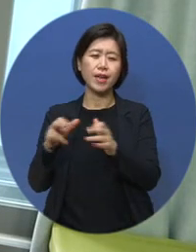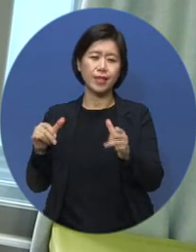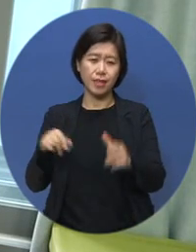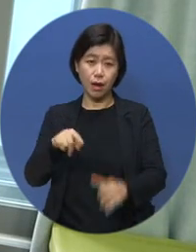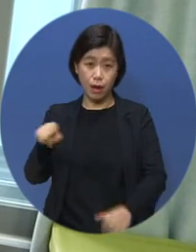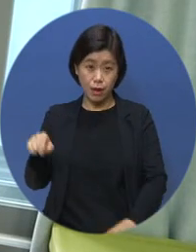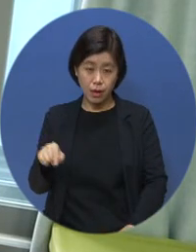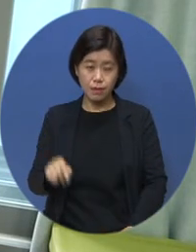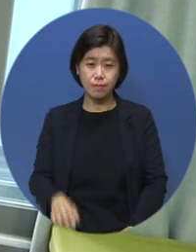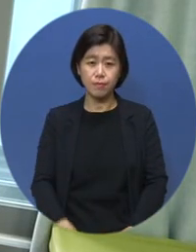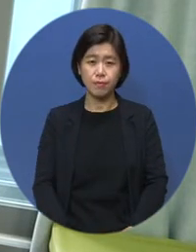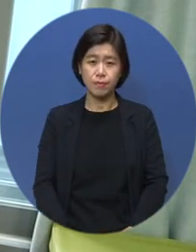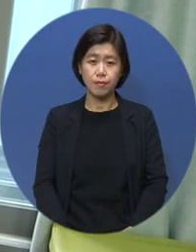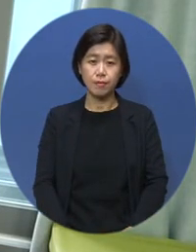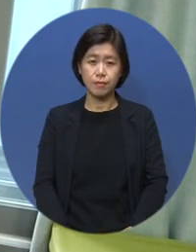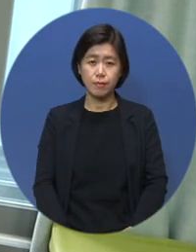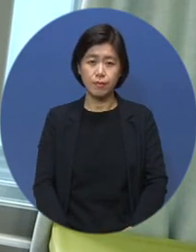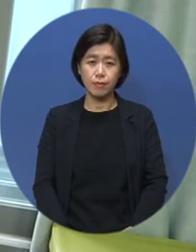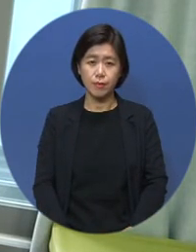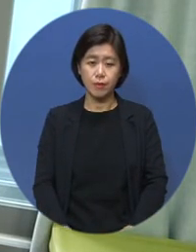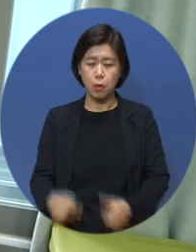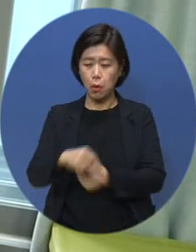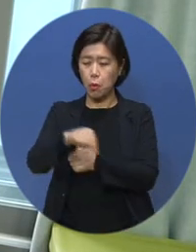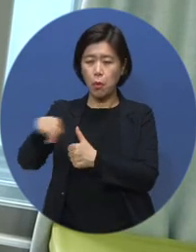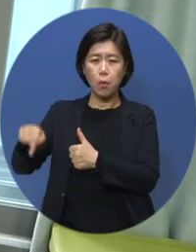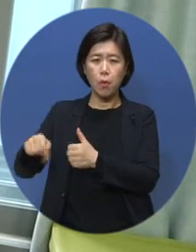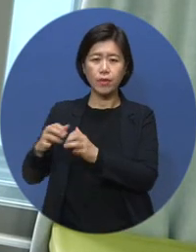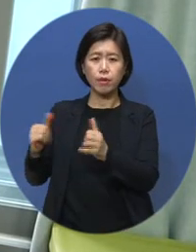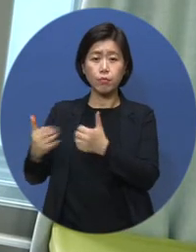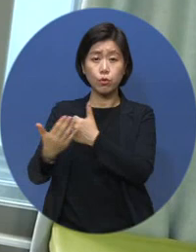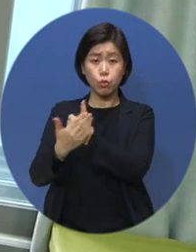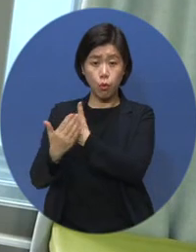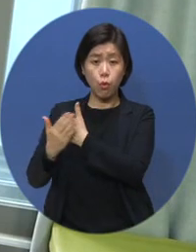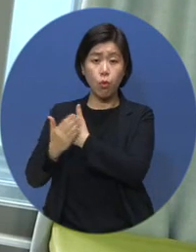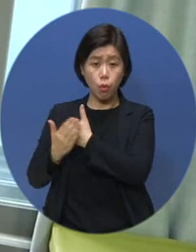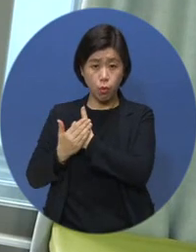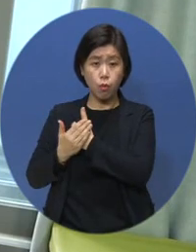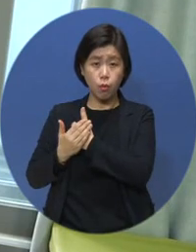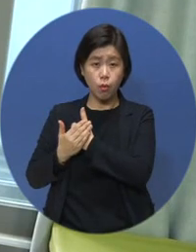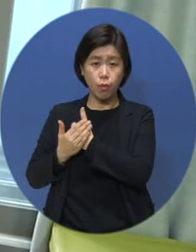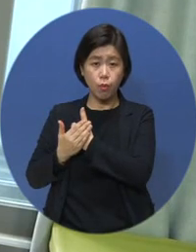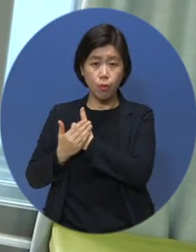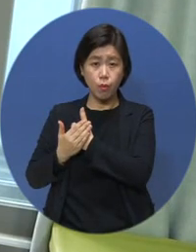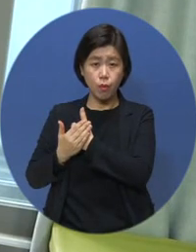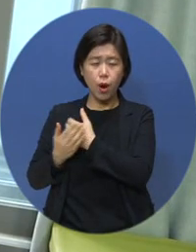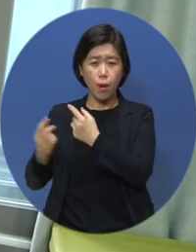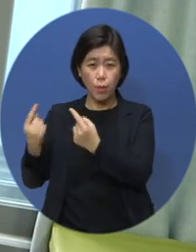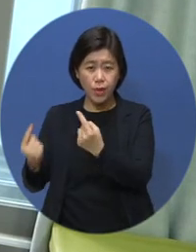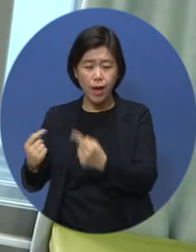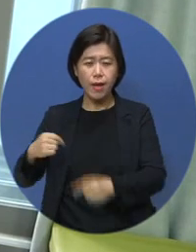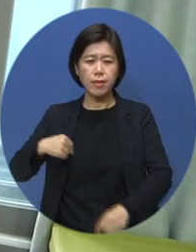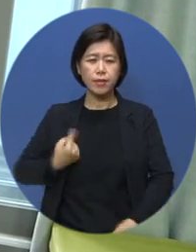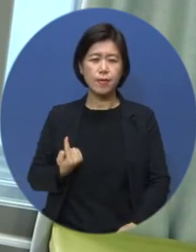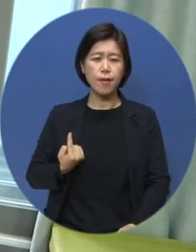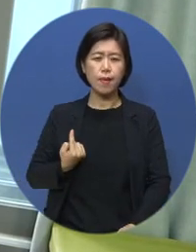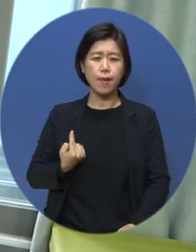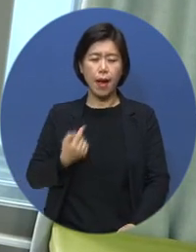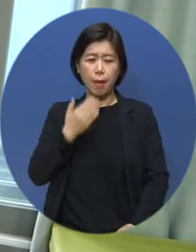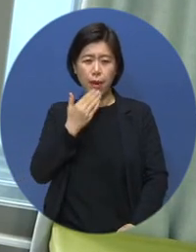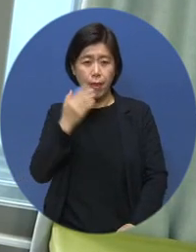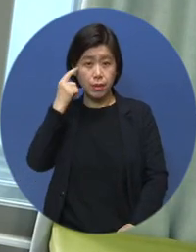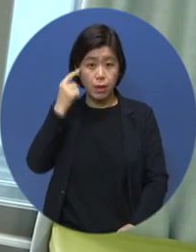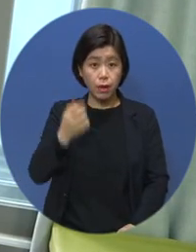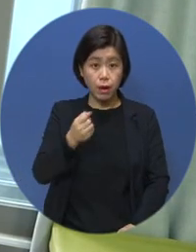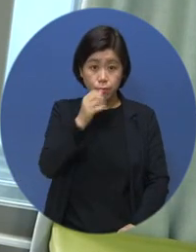이제 주변 사람들의 도움 받는 것을 어 동 받기 보다는 오히려 스스로 하기 많이 원하거든요 이제 저같은 경우도